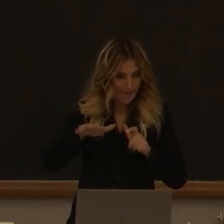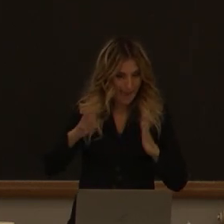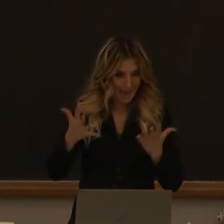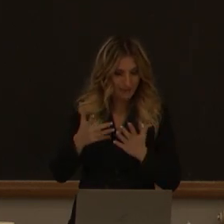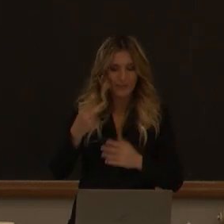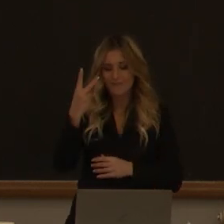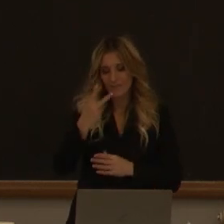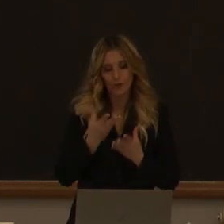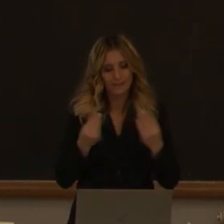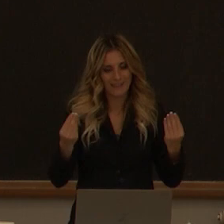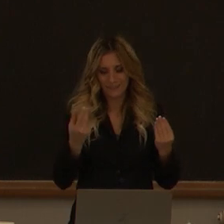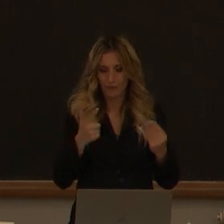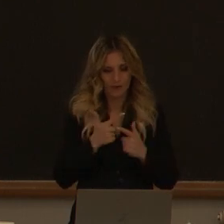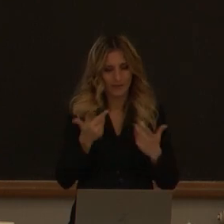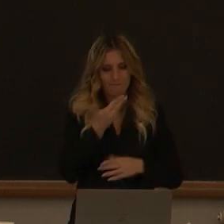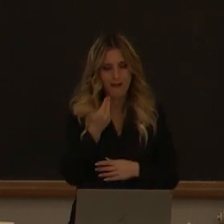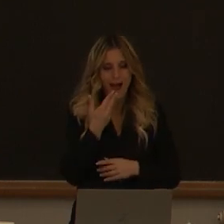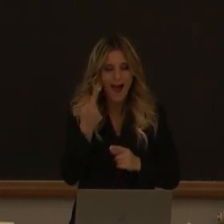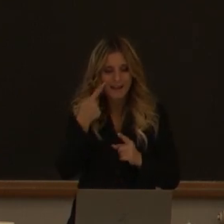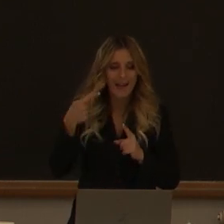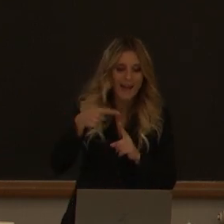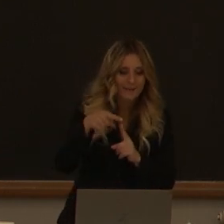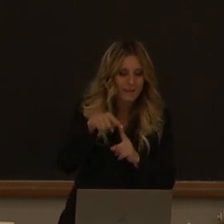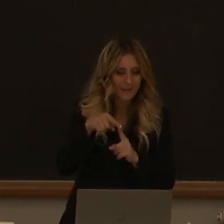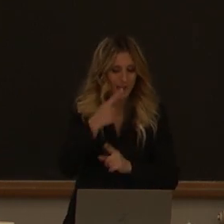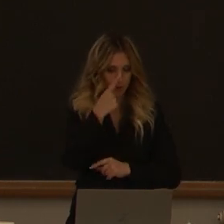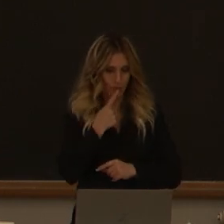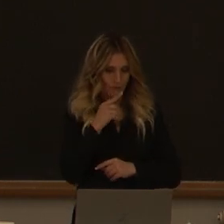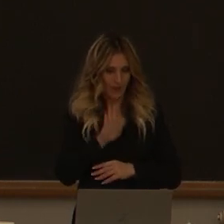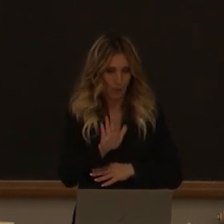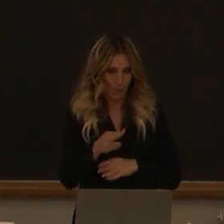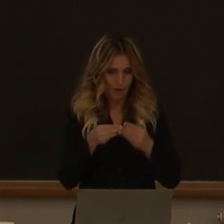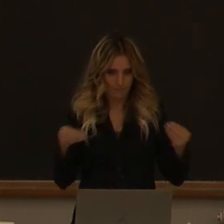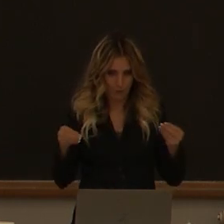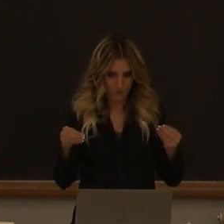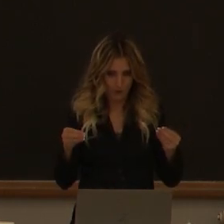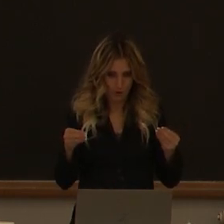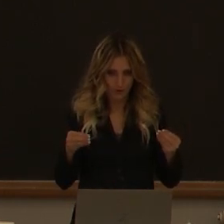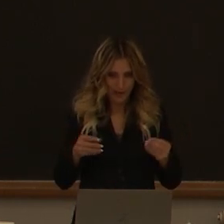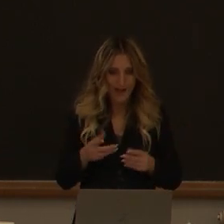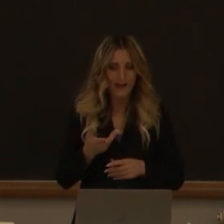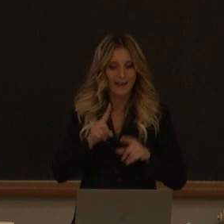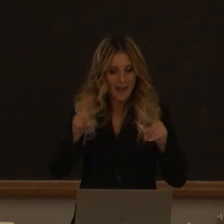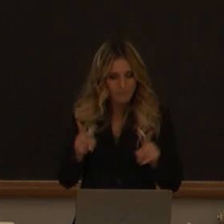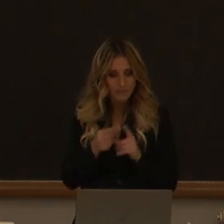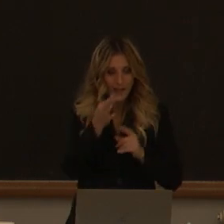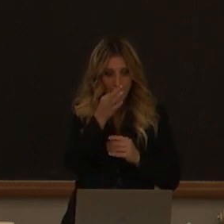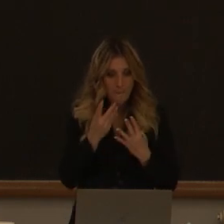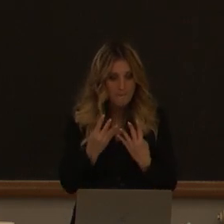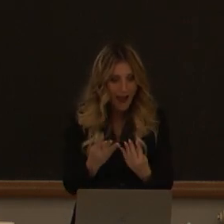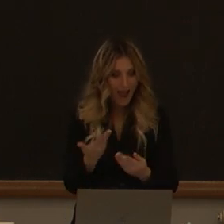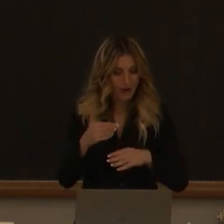purtroppo non fanno riferimento a queste figure professionali, come ovviamente anche i parchi e le riserve regionali